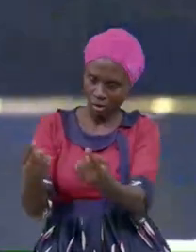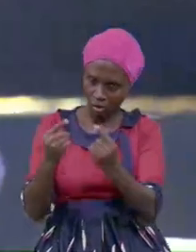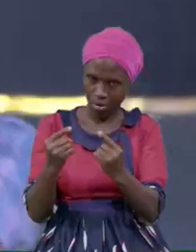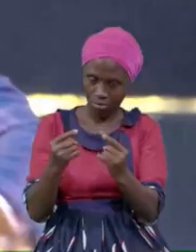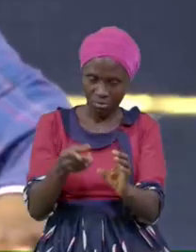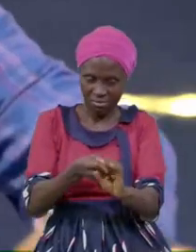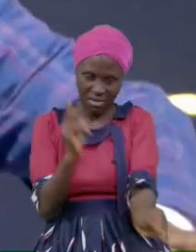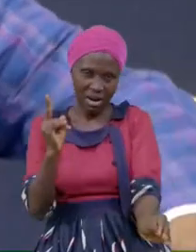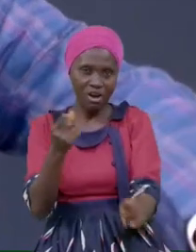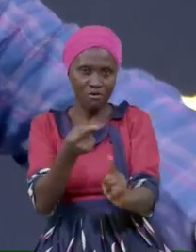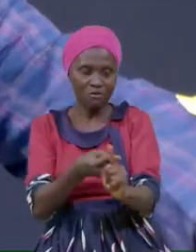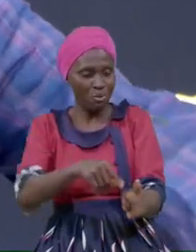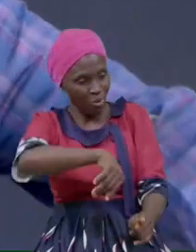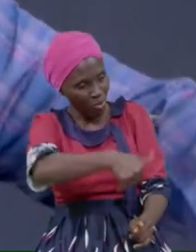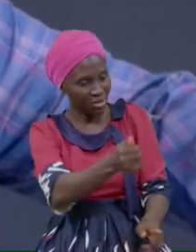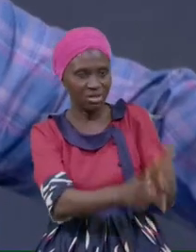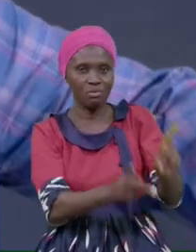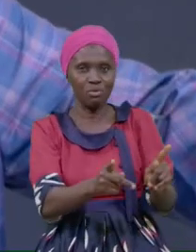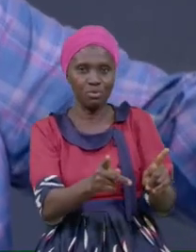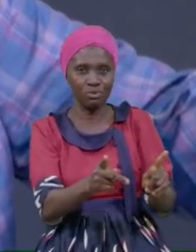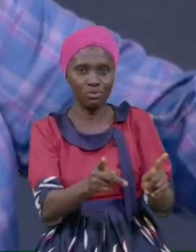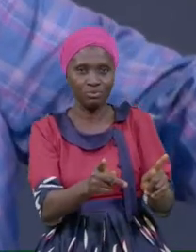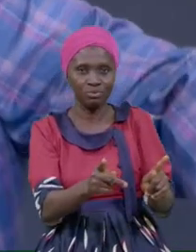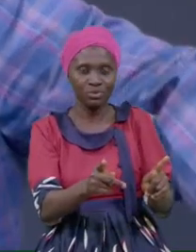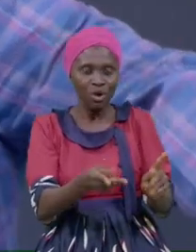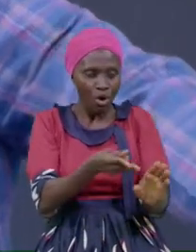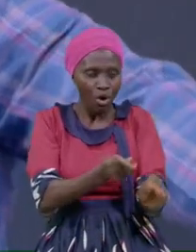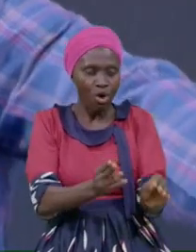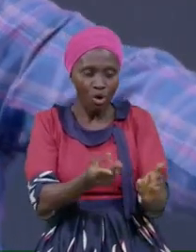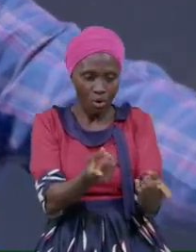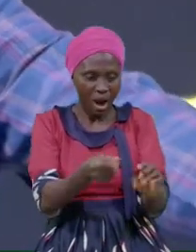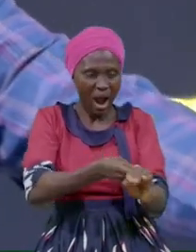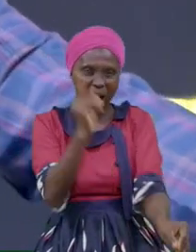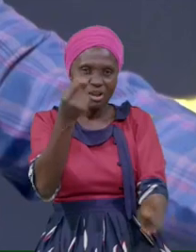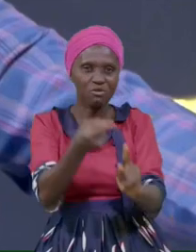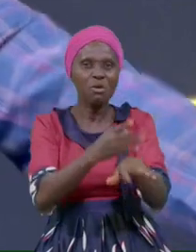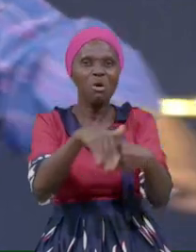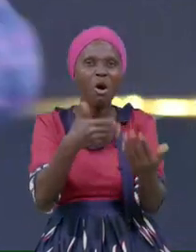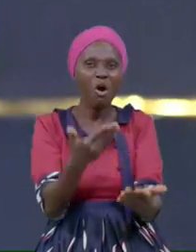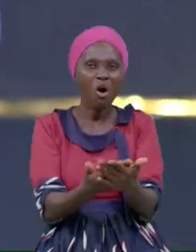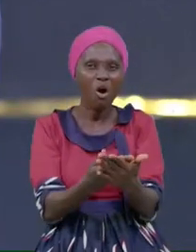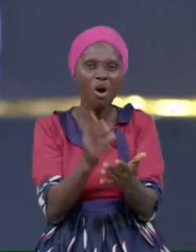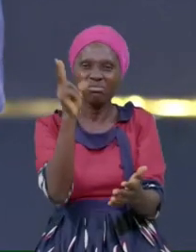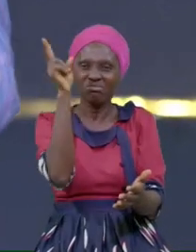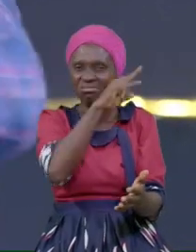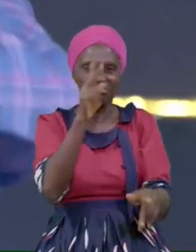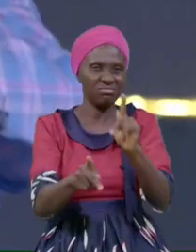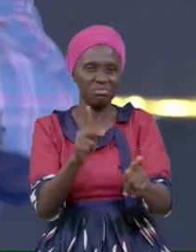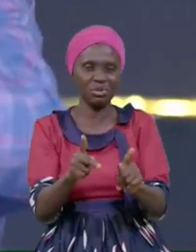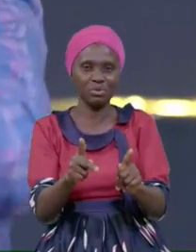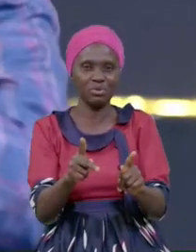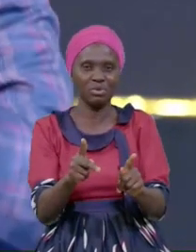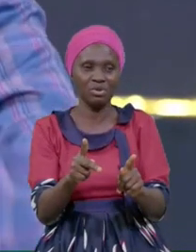Sortez des autres qui sont illettrés. Et ceux qui veulent demeurer dans